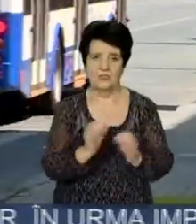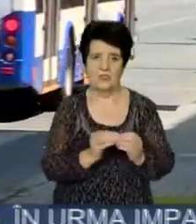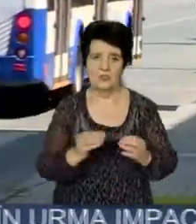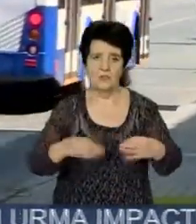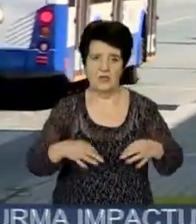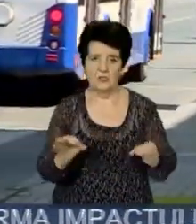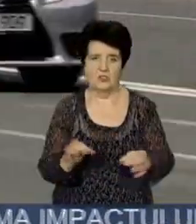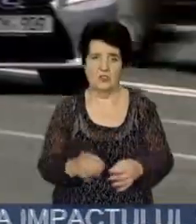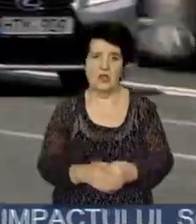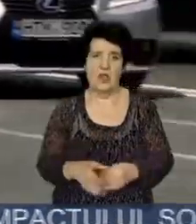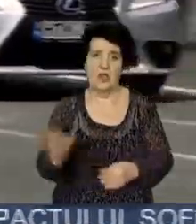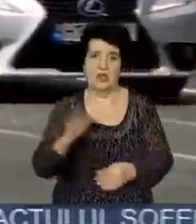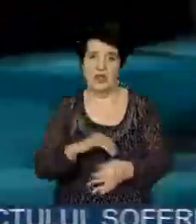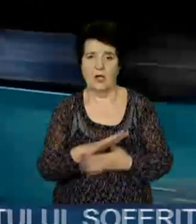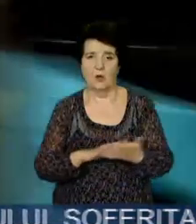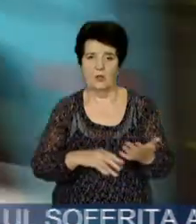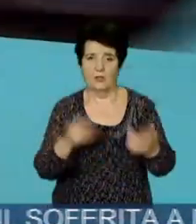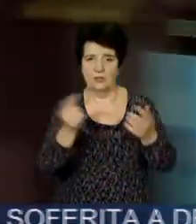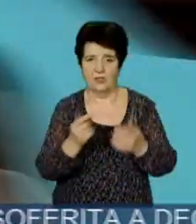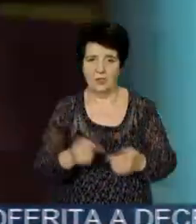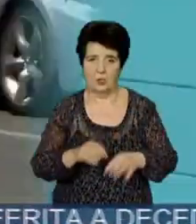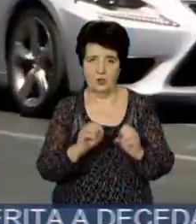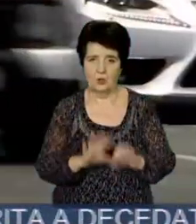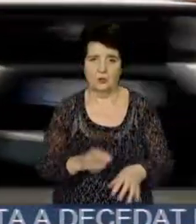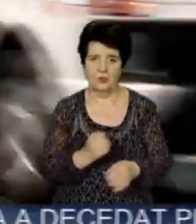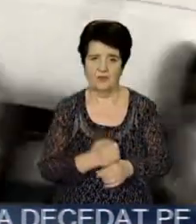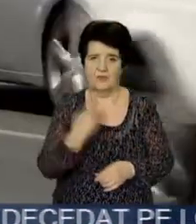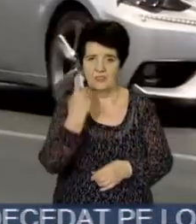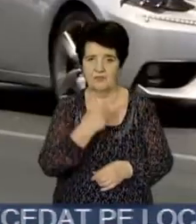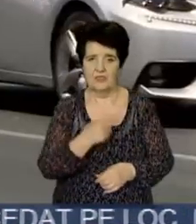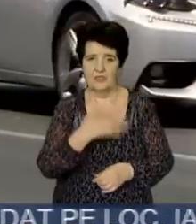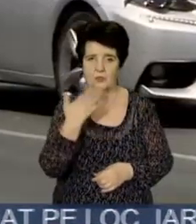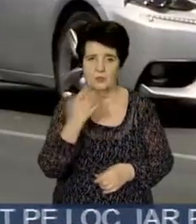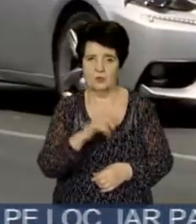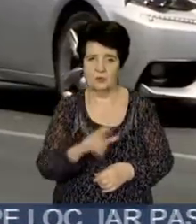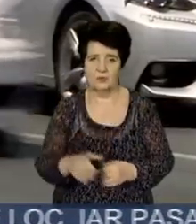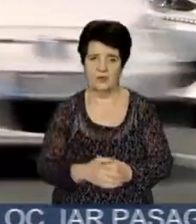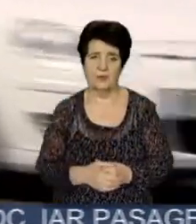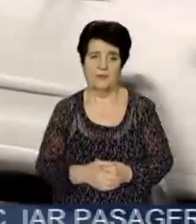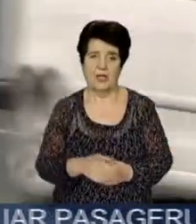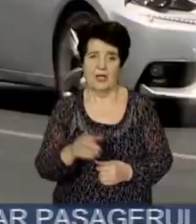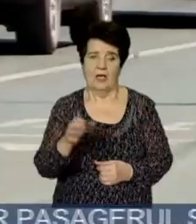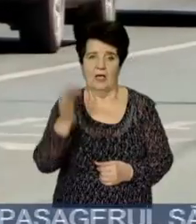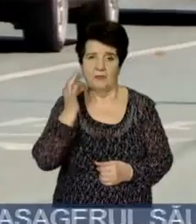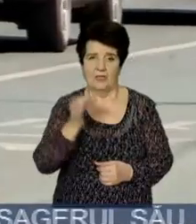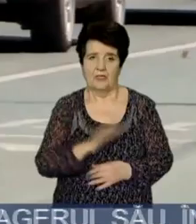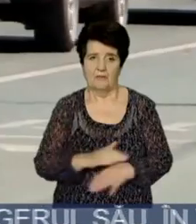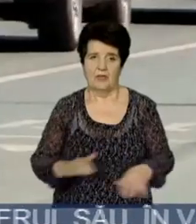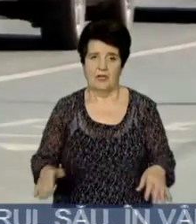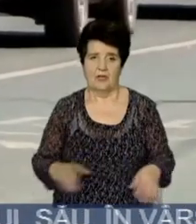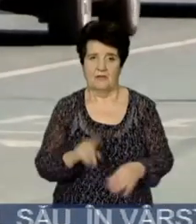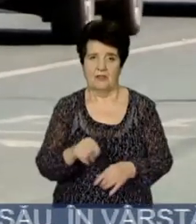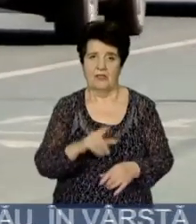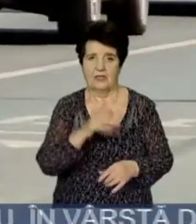mașini în prima etapă iar în continuare va identifica soluții pentru a face față fluxului de călători amintim ca elevii din clasele primare din